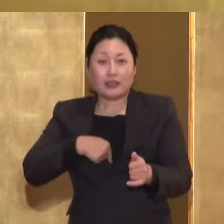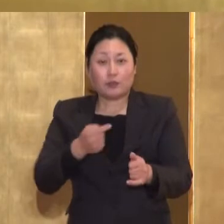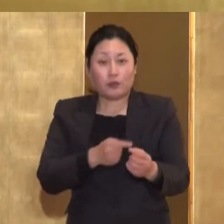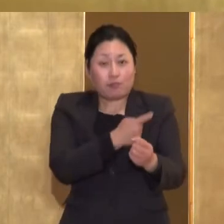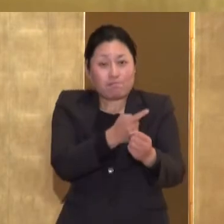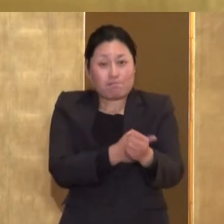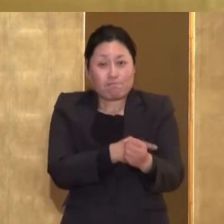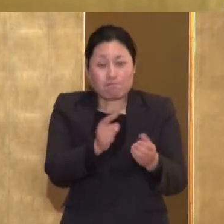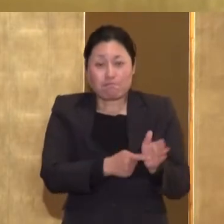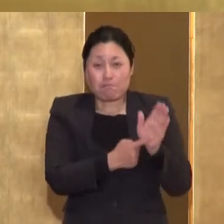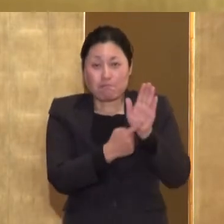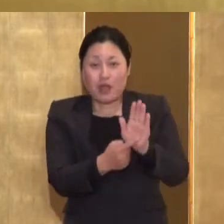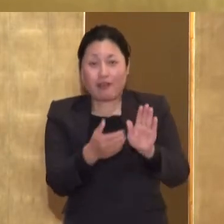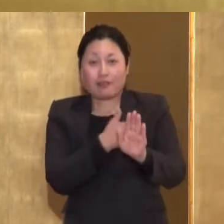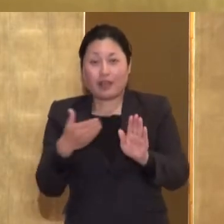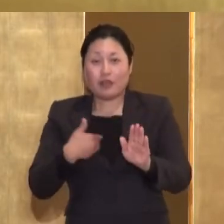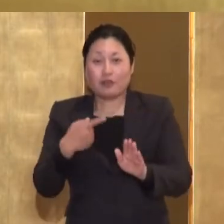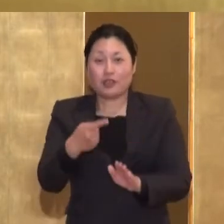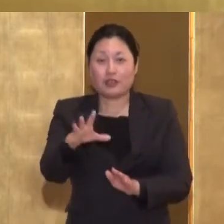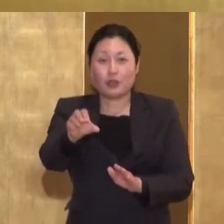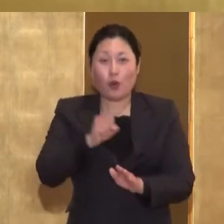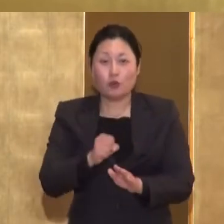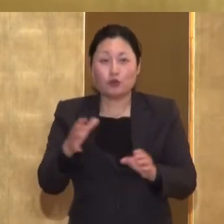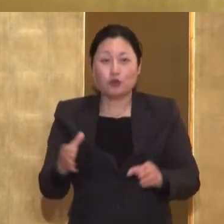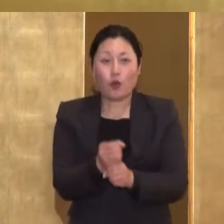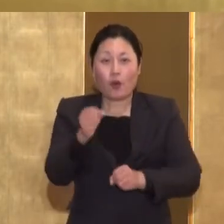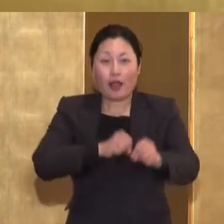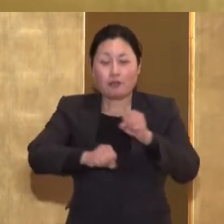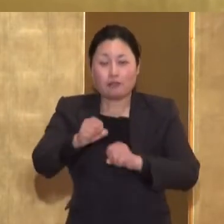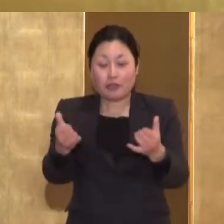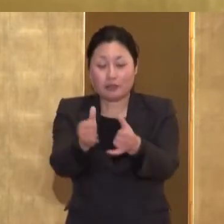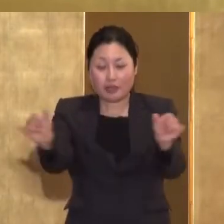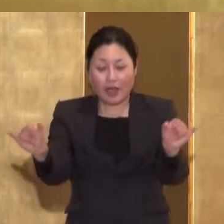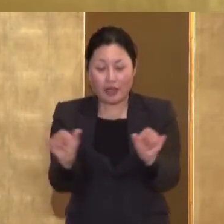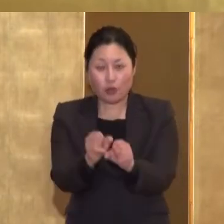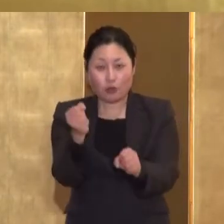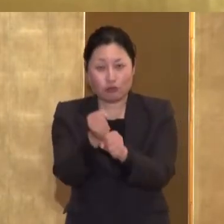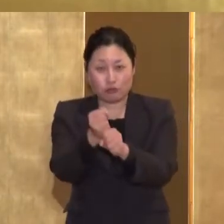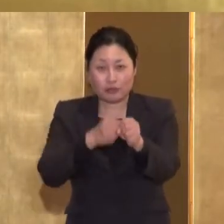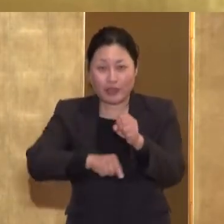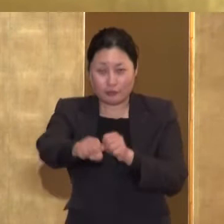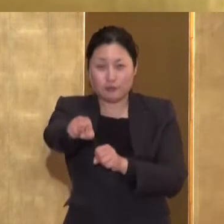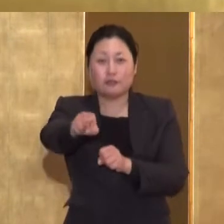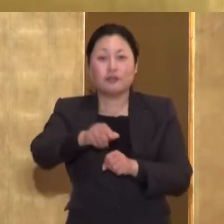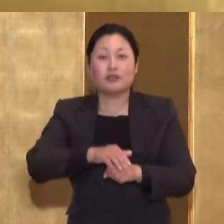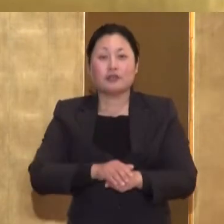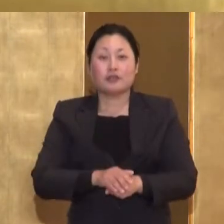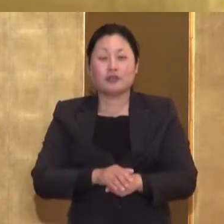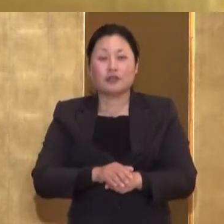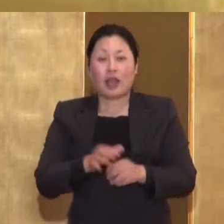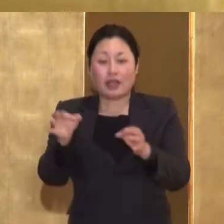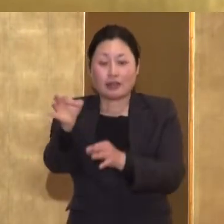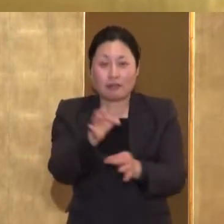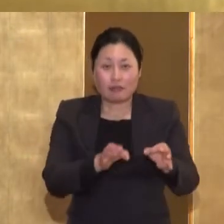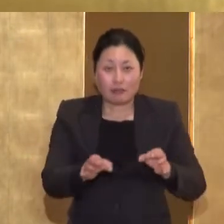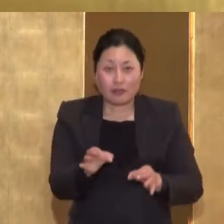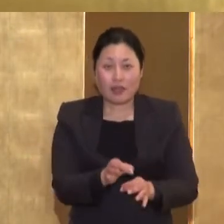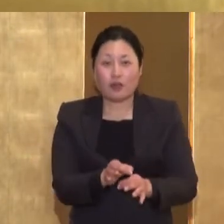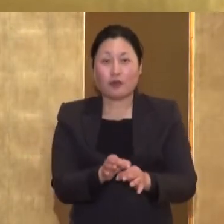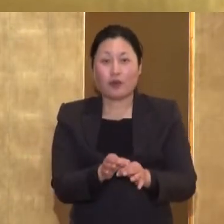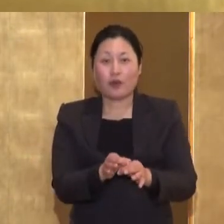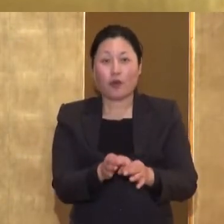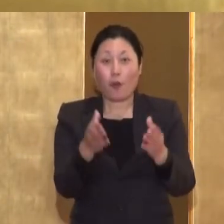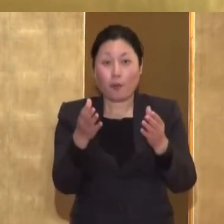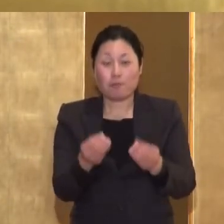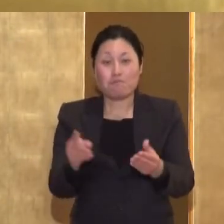できる、一億総活躍社会を作り上げる、デフレから脱却し、日本